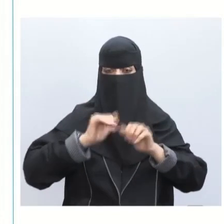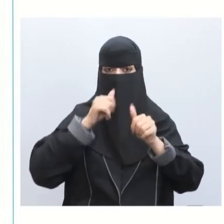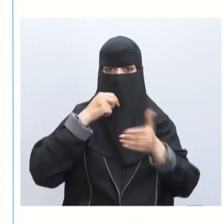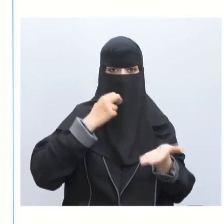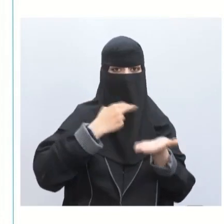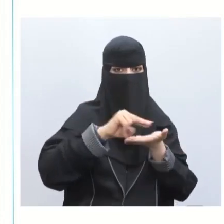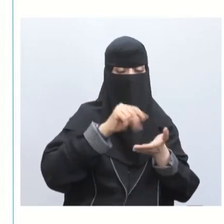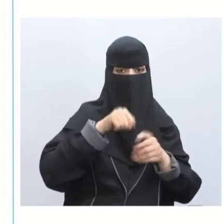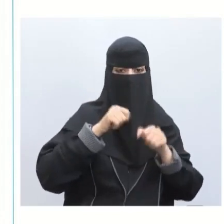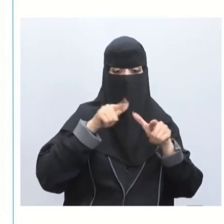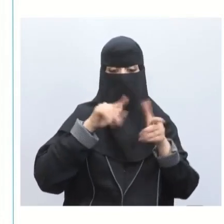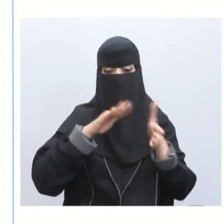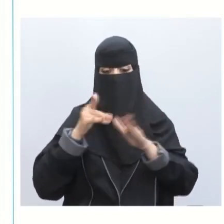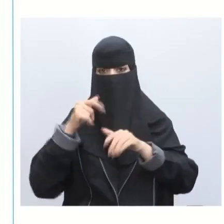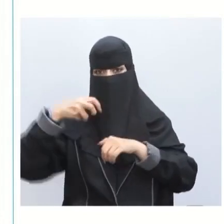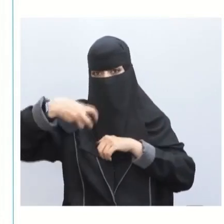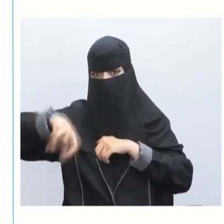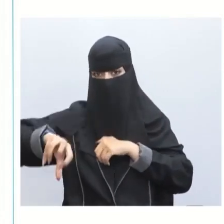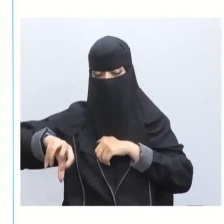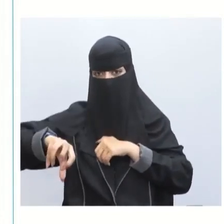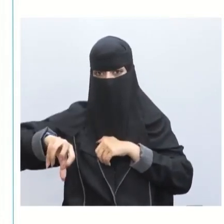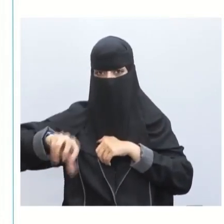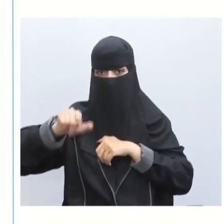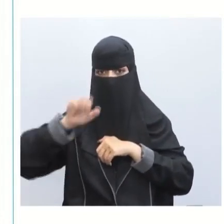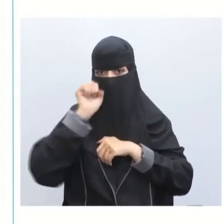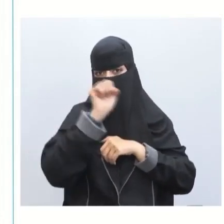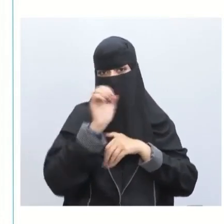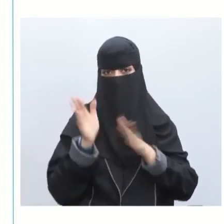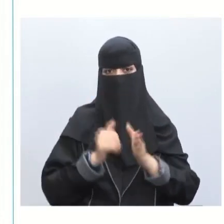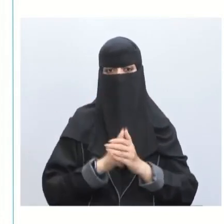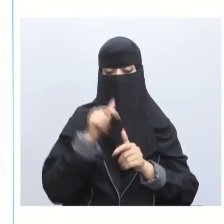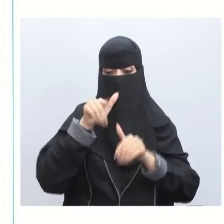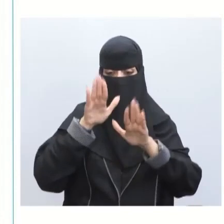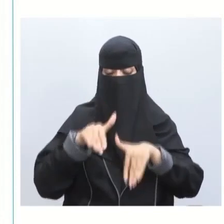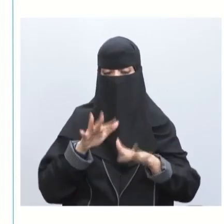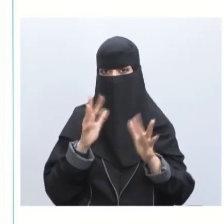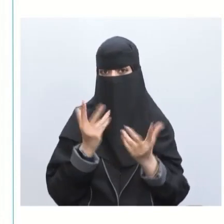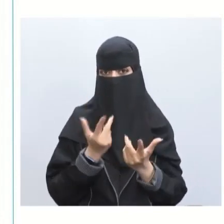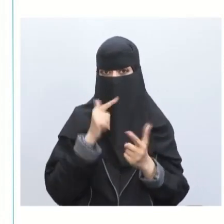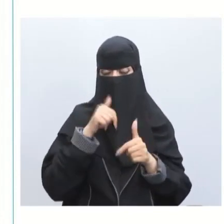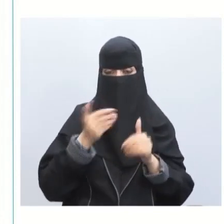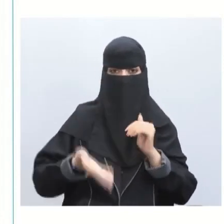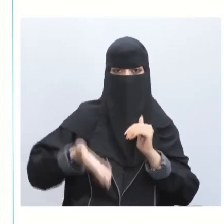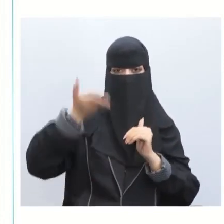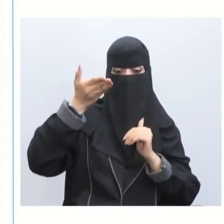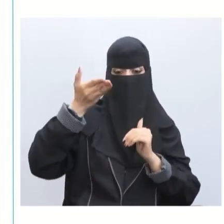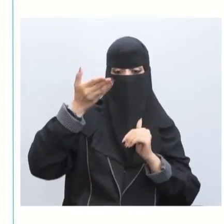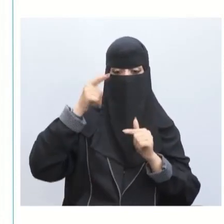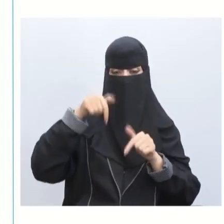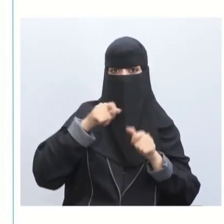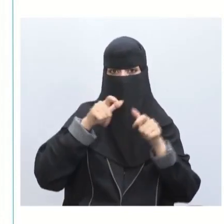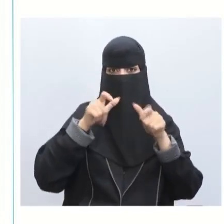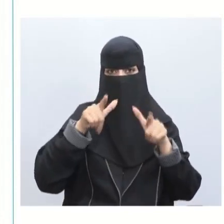ارسال البلاغ للقسم المختص هذا كيفيه رفع